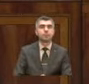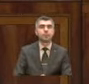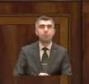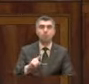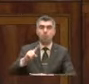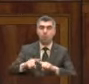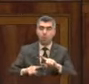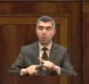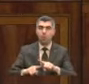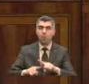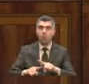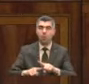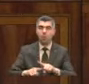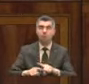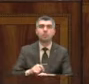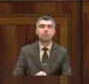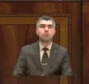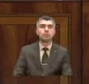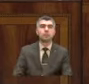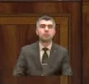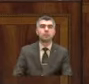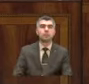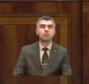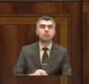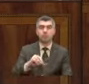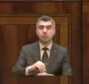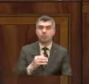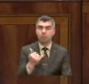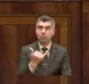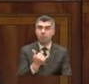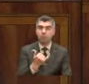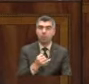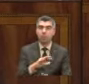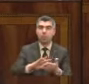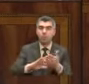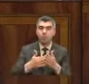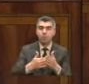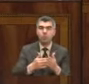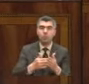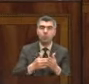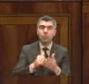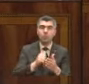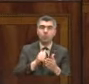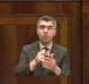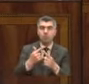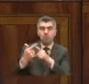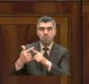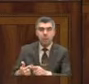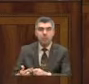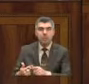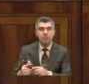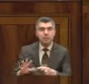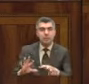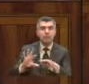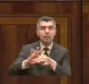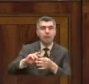وجود إكراهات، فأركز على هذا الأمر. ثم ضرورة الاستثمار في كل المزايا المالية والتقنية للاتفاقيات الدولية